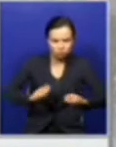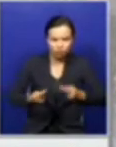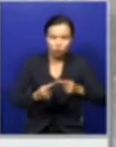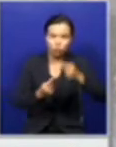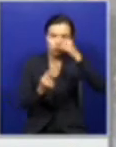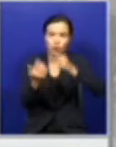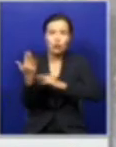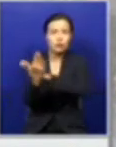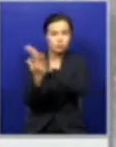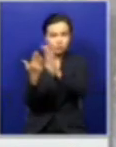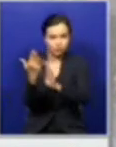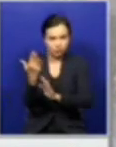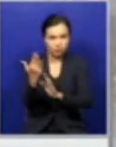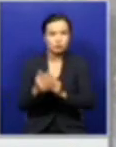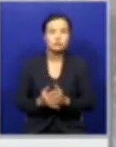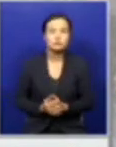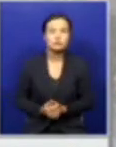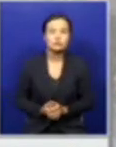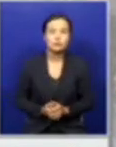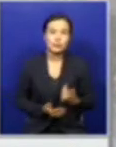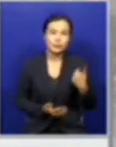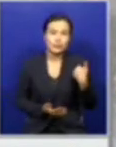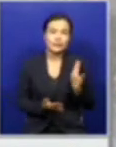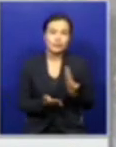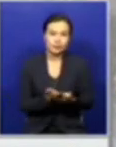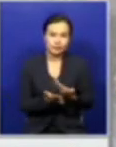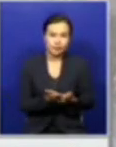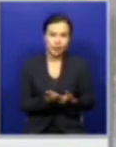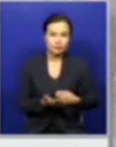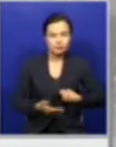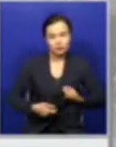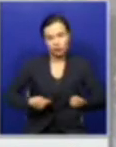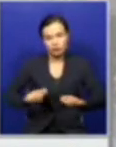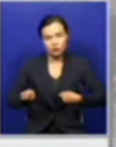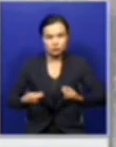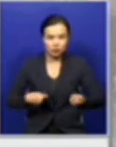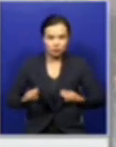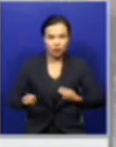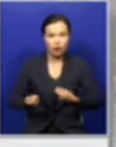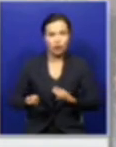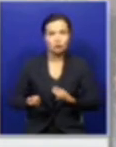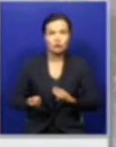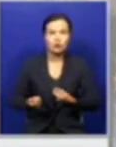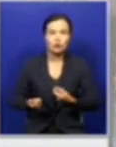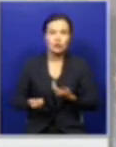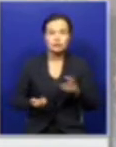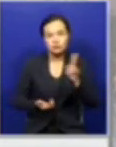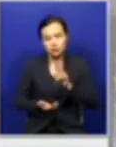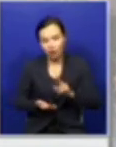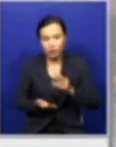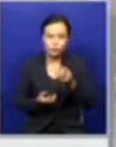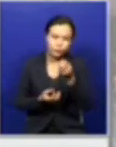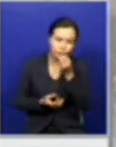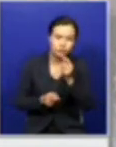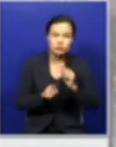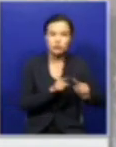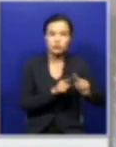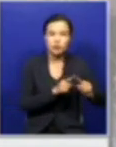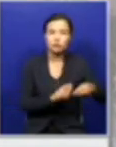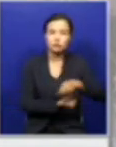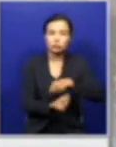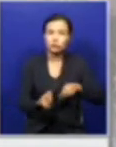คือให้มีเงินไปจับจ่ายใช้สอยอุปโภคบริโภคจะทำให้ธุรกิจ